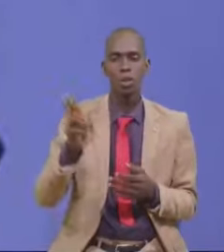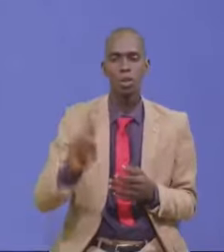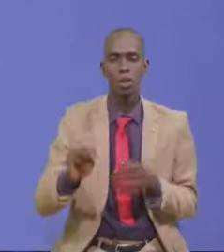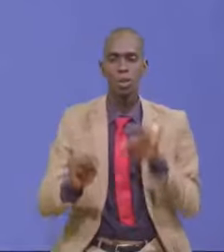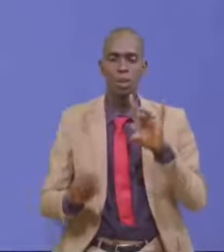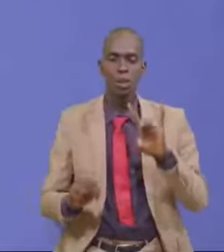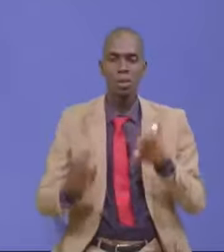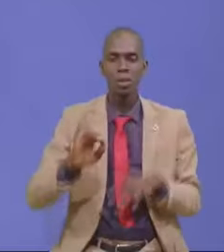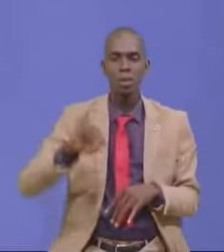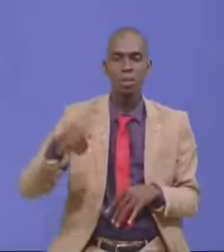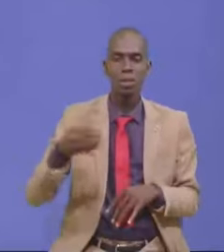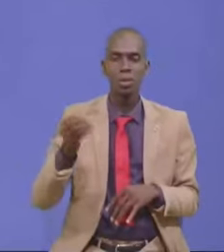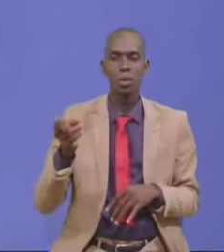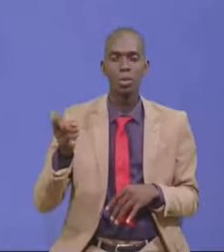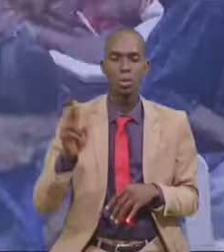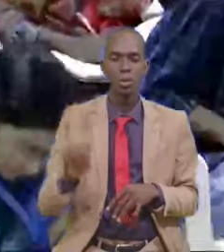verset